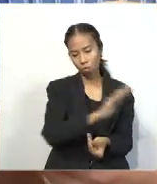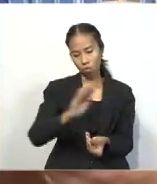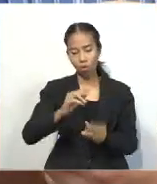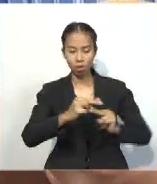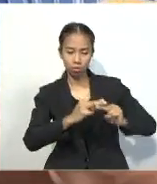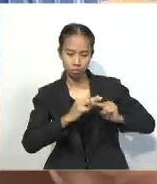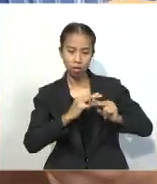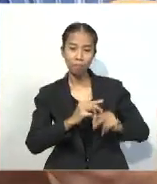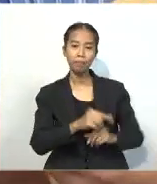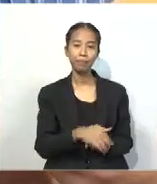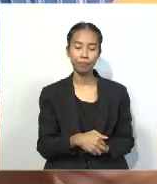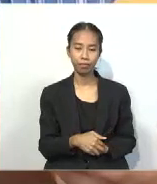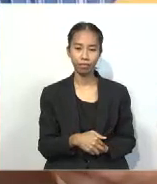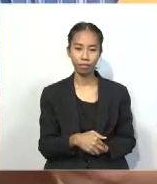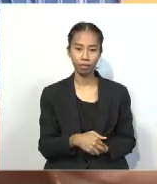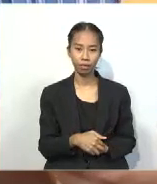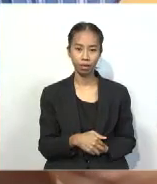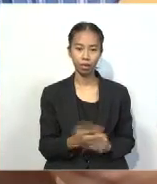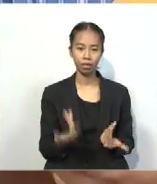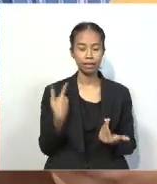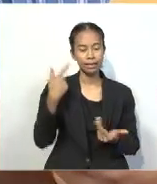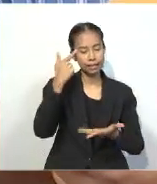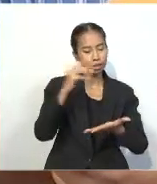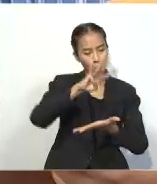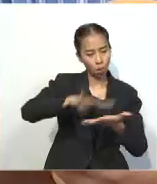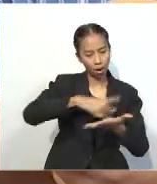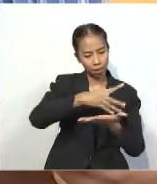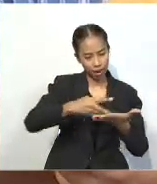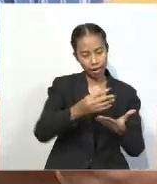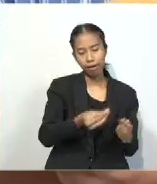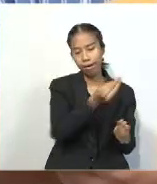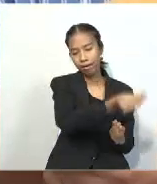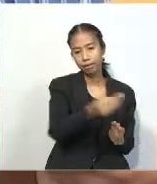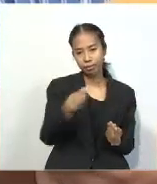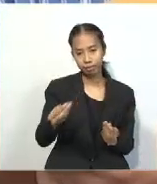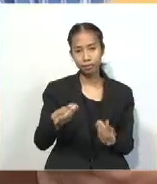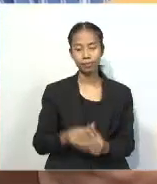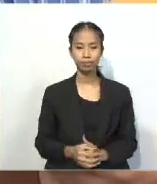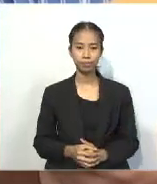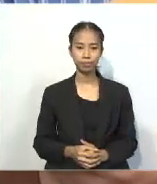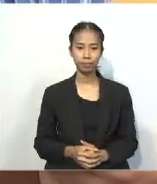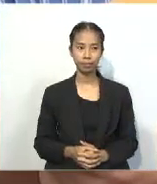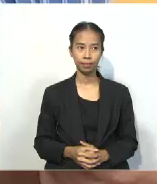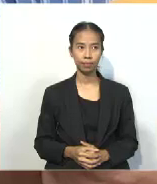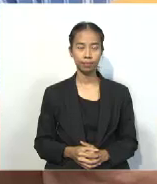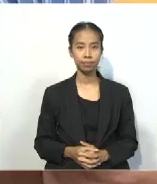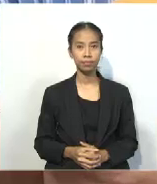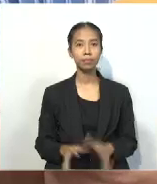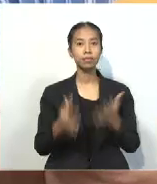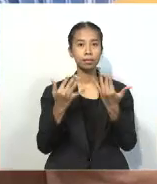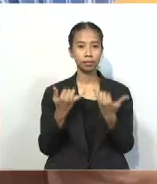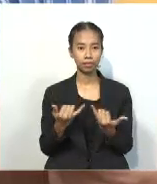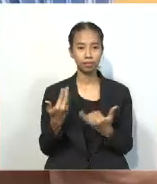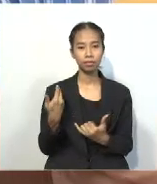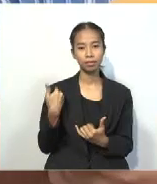พิ่มมาตรการหรือมีการวางแผนให้รัดกุมมากขึ้น นอกจากนี้นะคะพลเอกอนุพงษ์ยังแสด